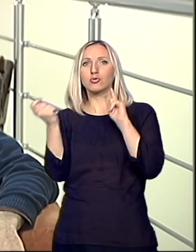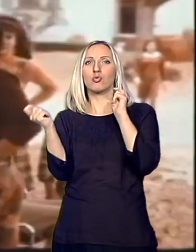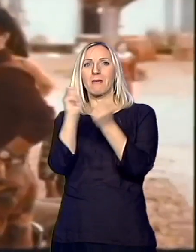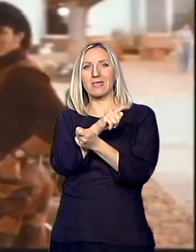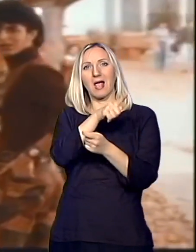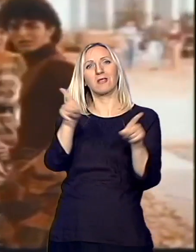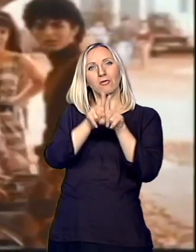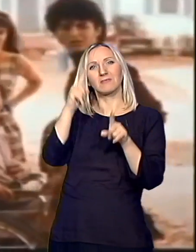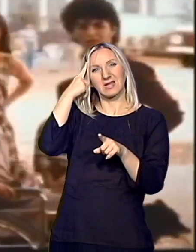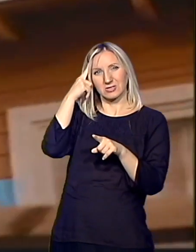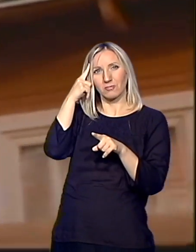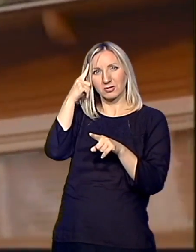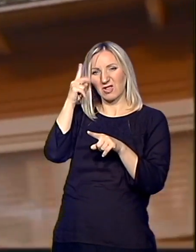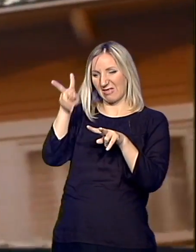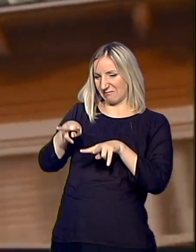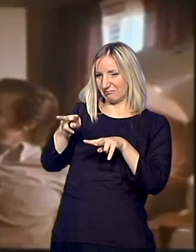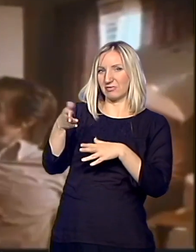stereotipe.